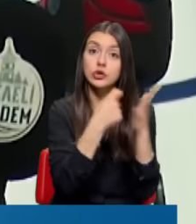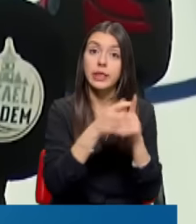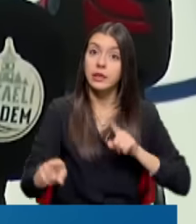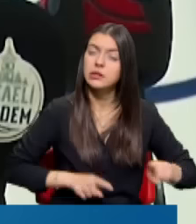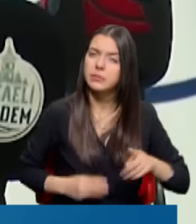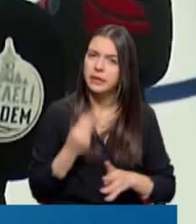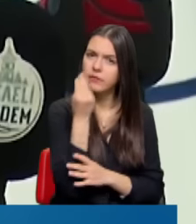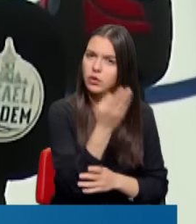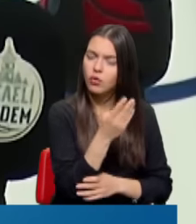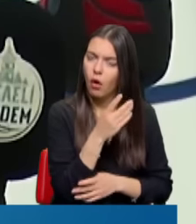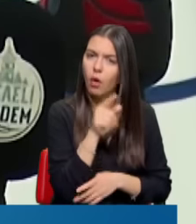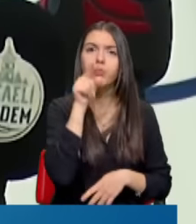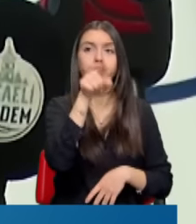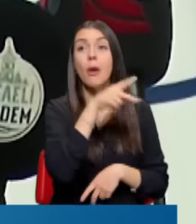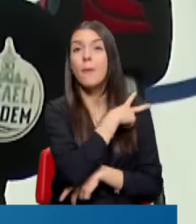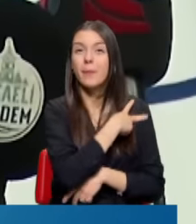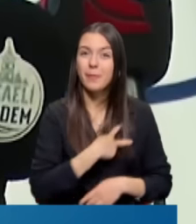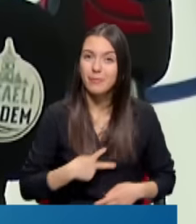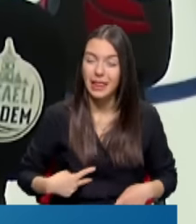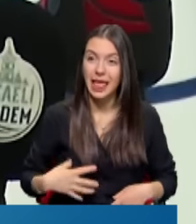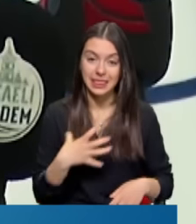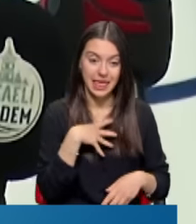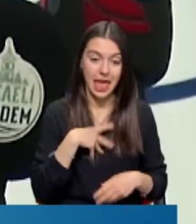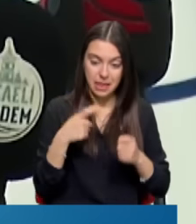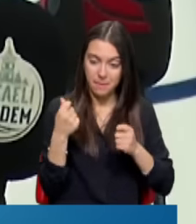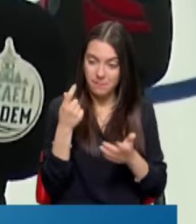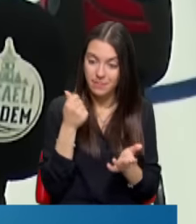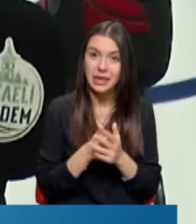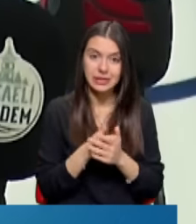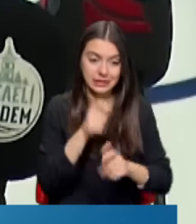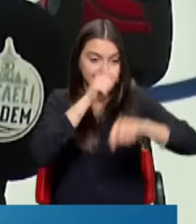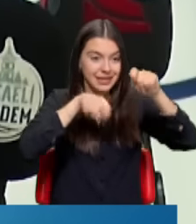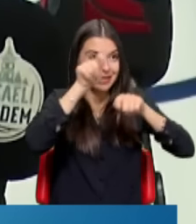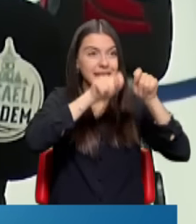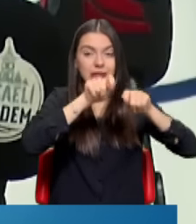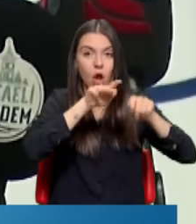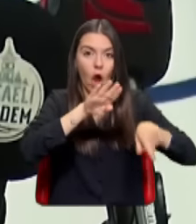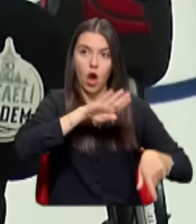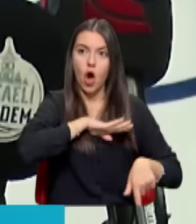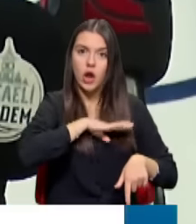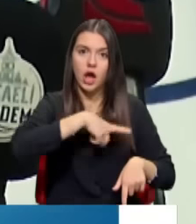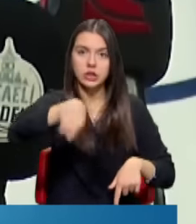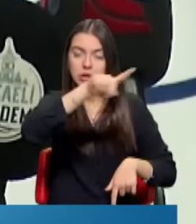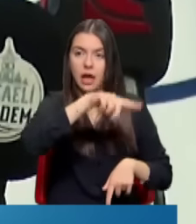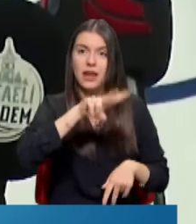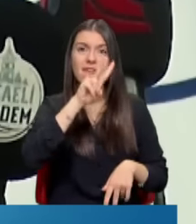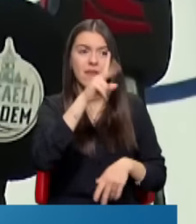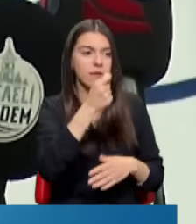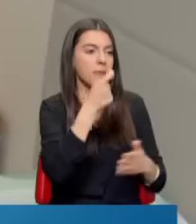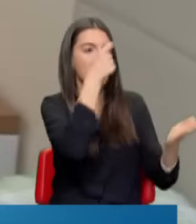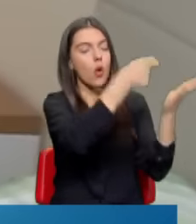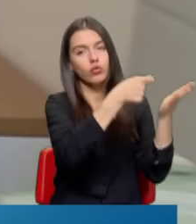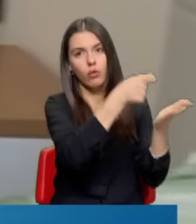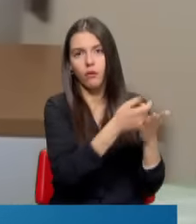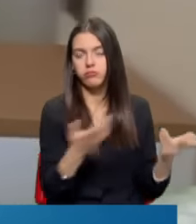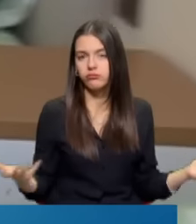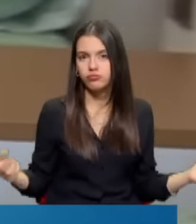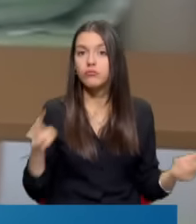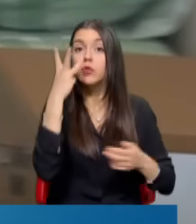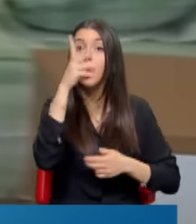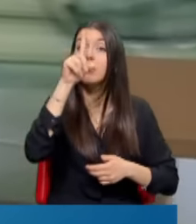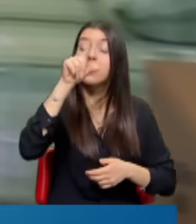hizmet vermektedir. Belediyenin kendi bütçesiyle yaptığı yerden öğrenciler vakıfa para ödemektedir. 31